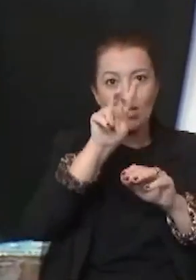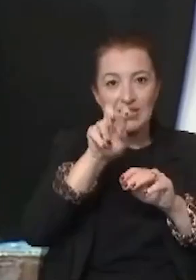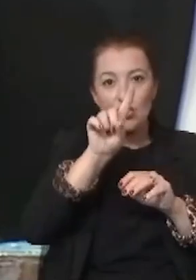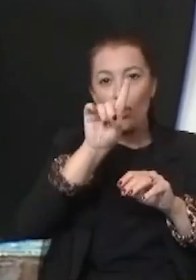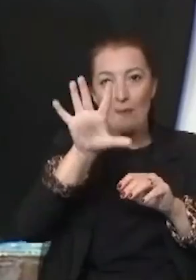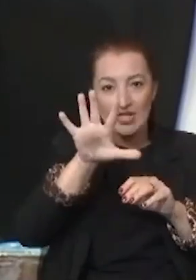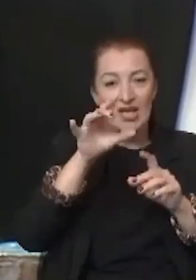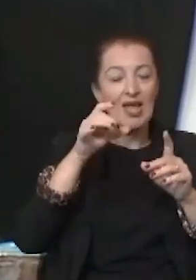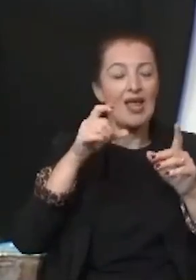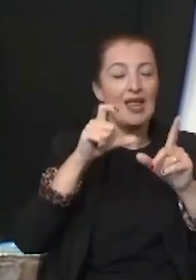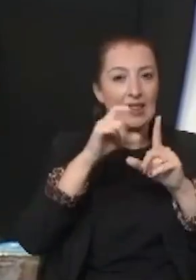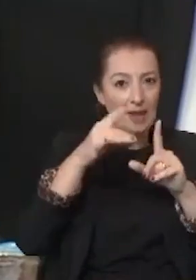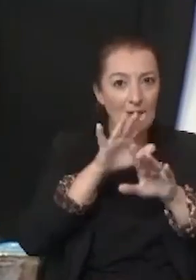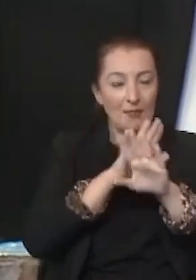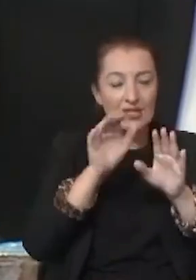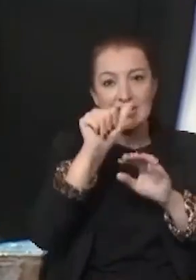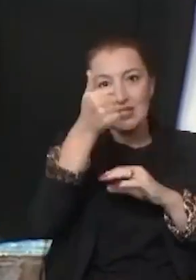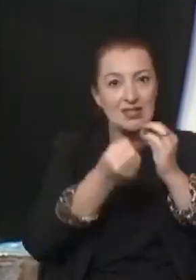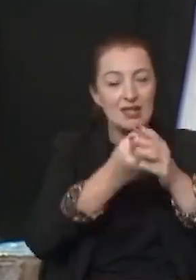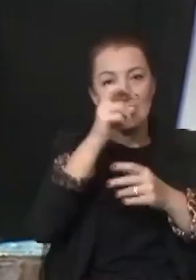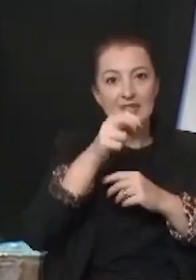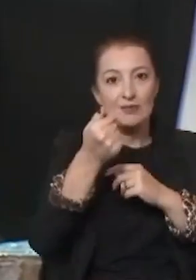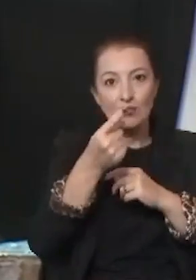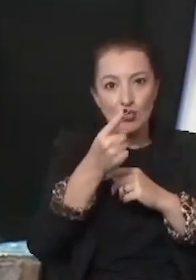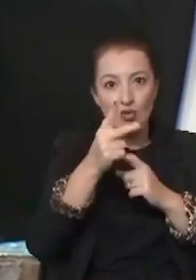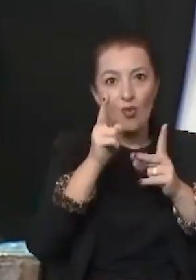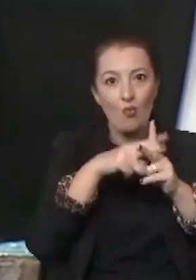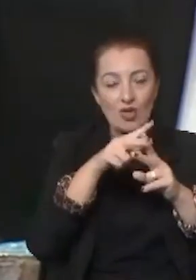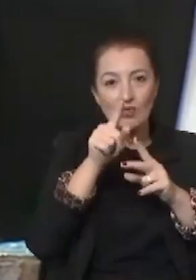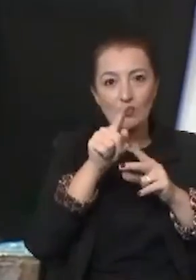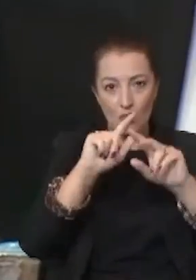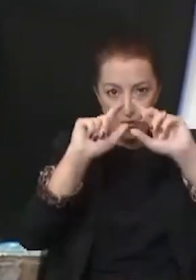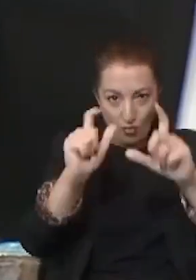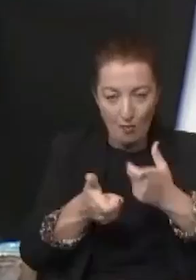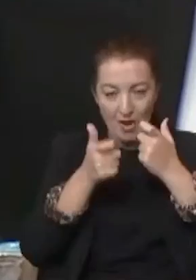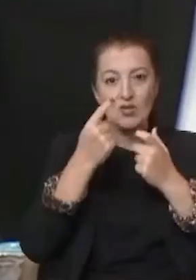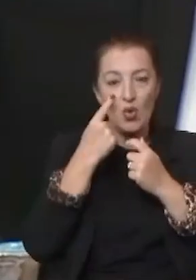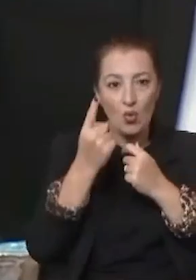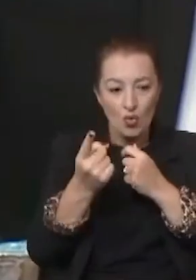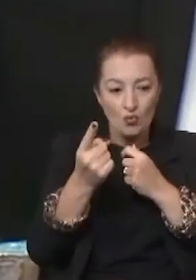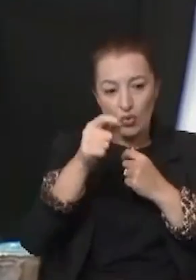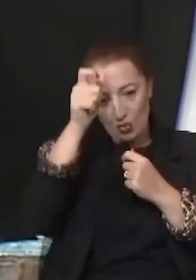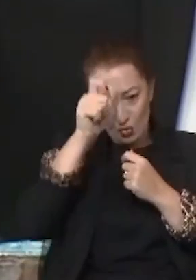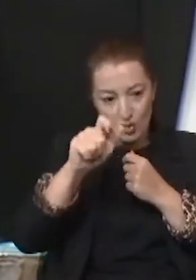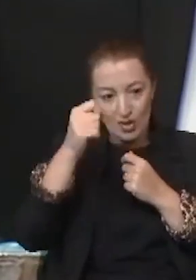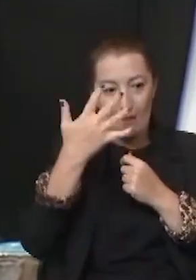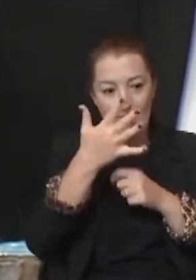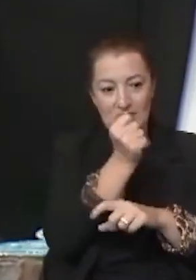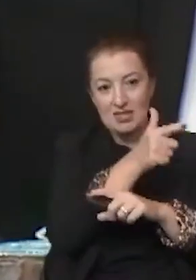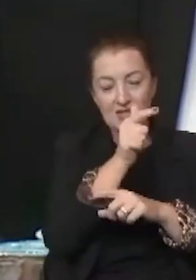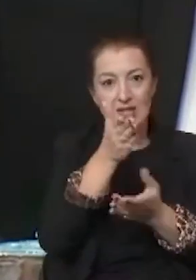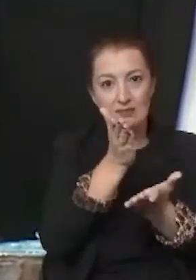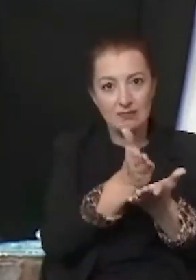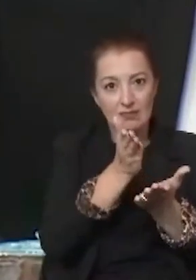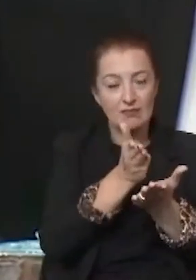18-15'te sona ermiş. Ertesi sabah 8.30'da emniyetimizin bu operasyonu görülmüş. Yani Türkiye'deki 5 ile cenaze